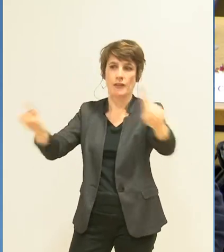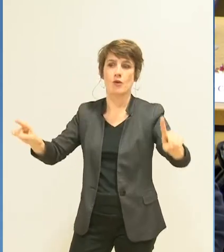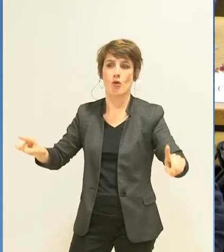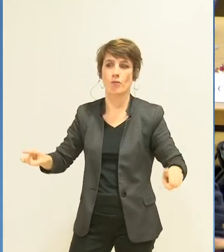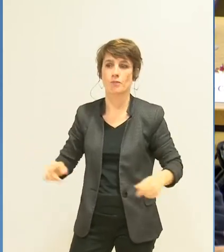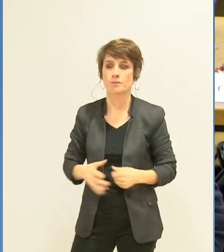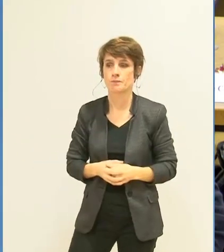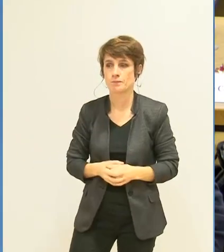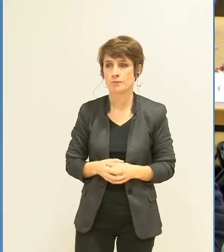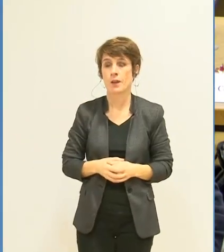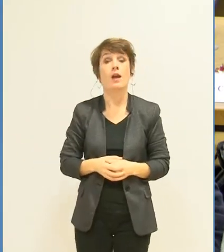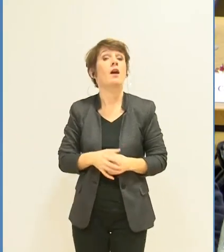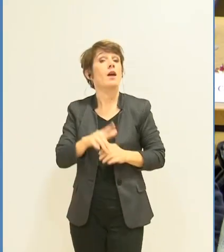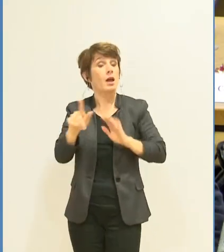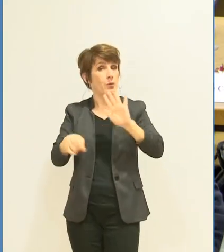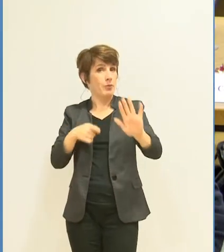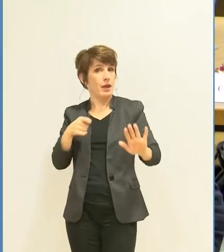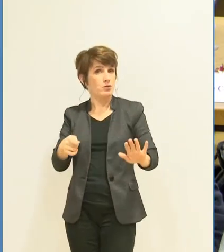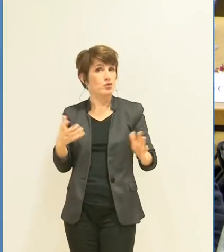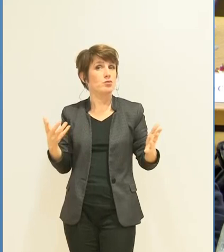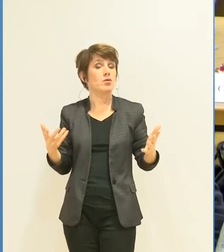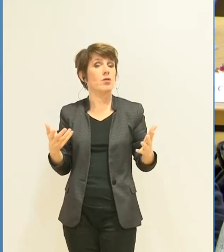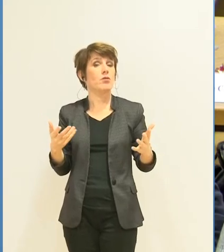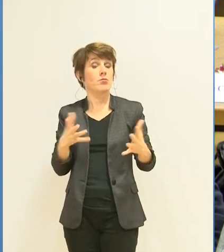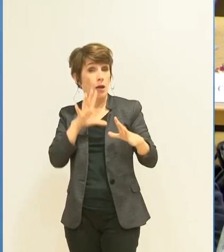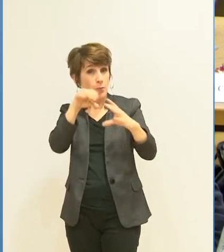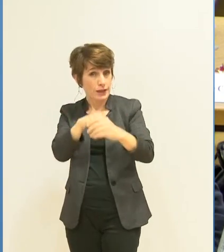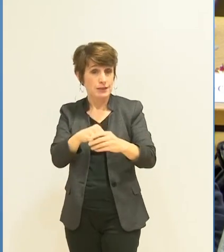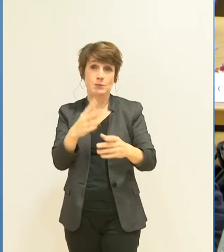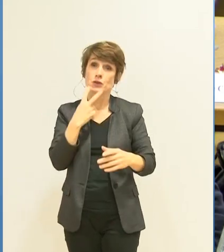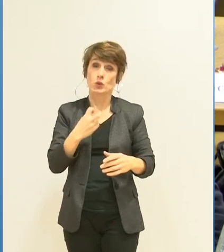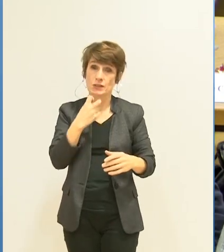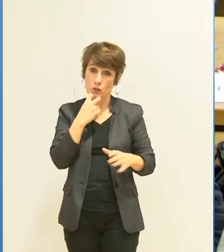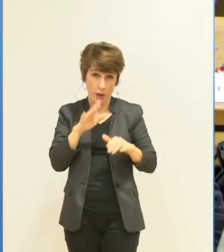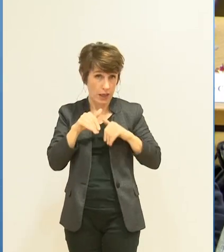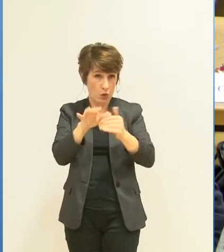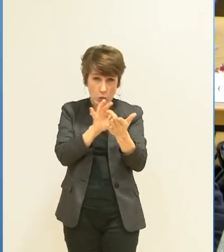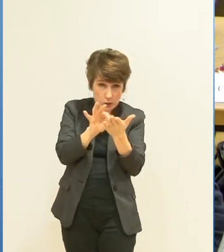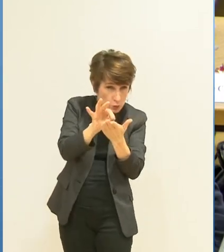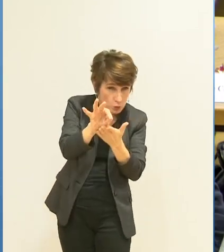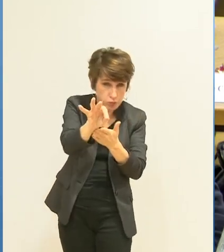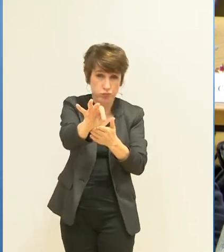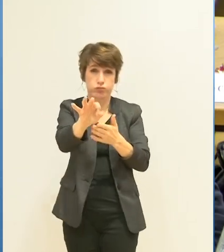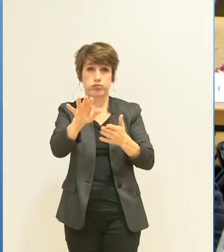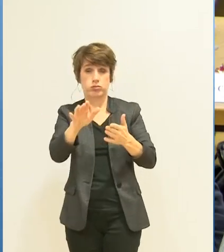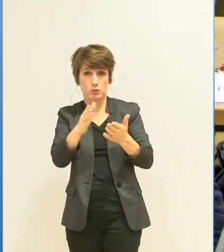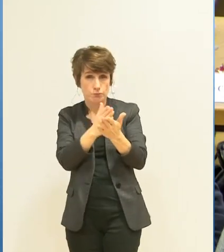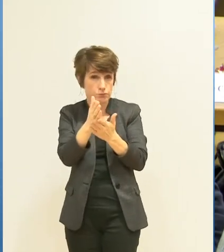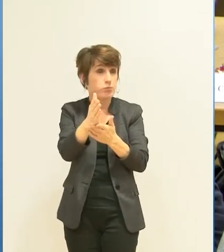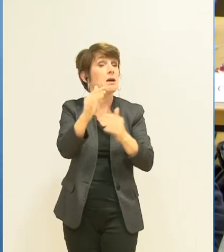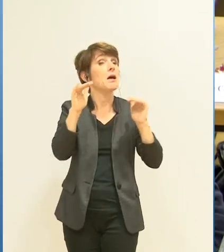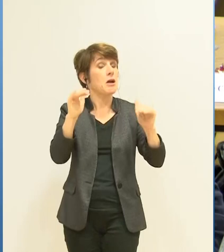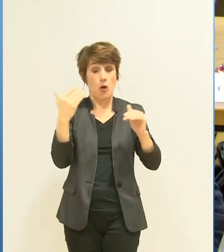et bien entendu la participation citoyenne continue à être un fil rouge de nos politiques publiques et cela malgré l'annulation de la votation citoyenne